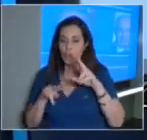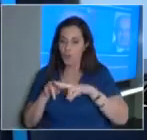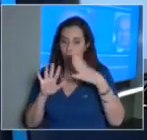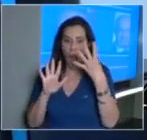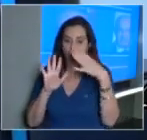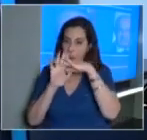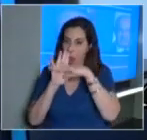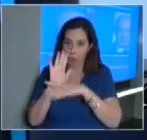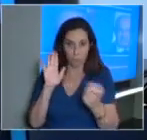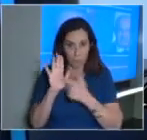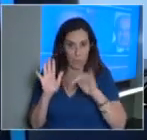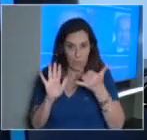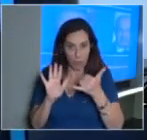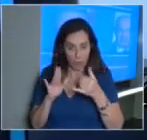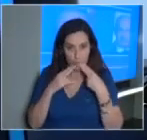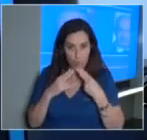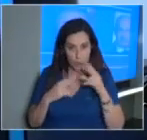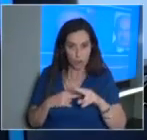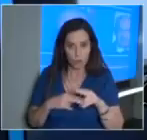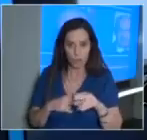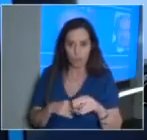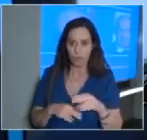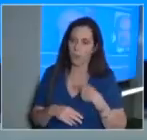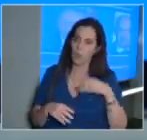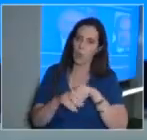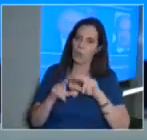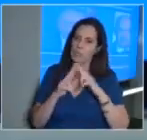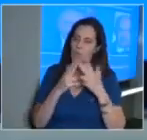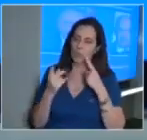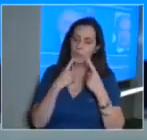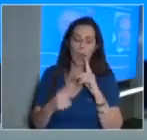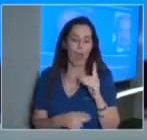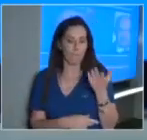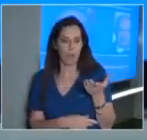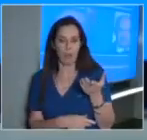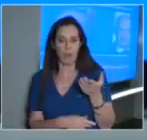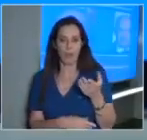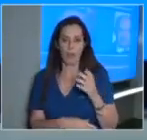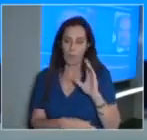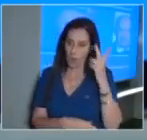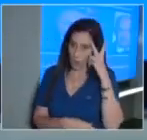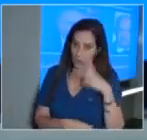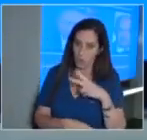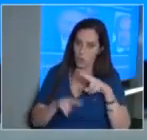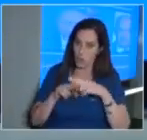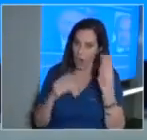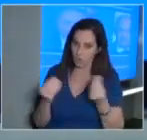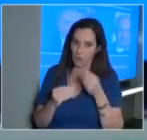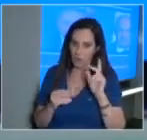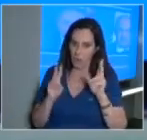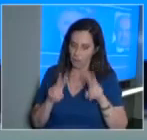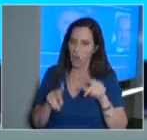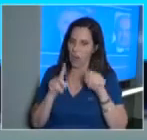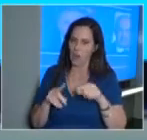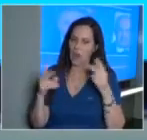כל ארבעת הממים האחרים פטורים וסגורים? אני לא חלק מצוות מסע ומתן, מה שאני מעודכן, להבנתי, שאר הדברים בהחלט